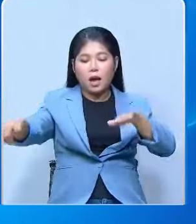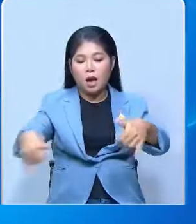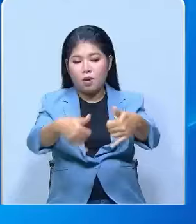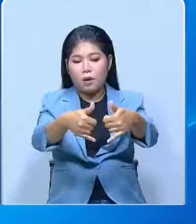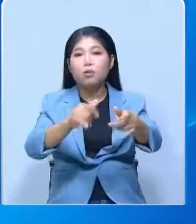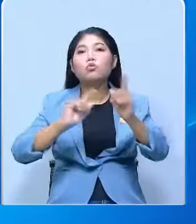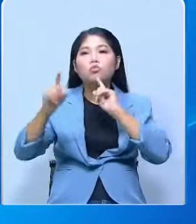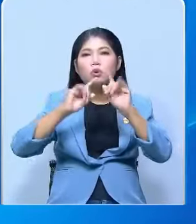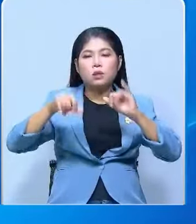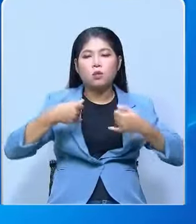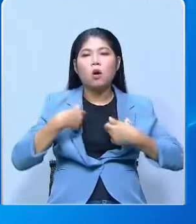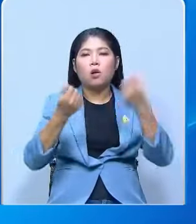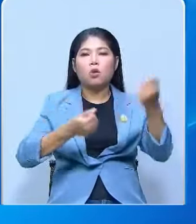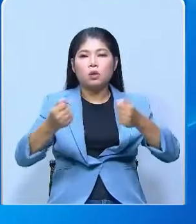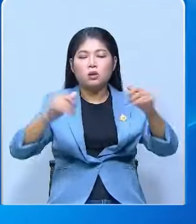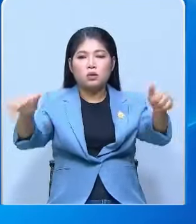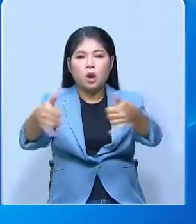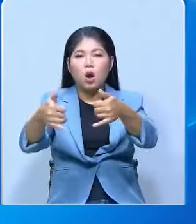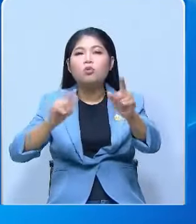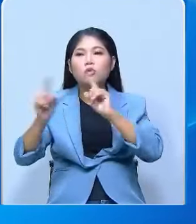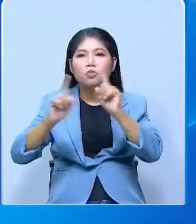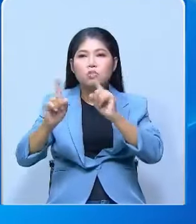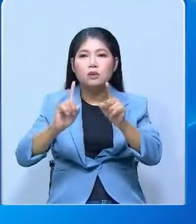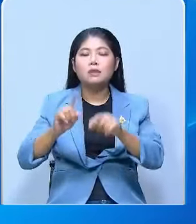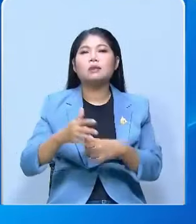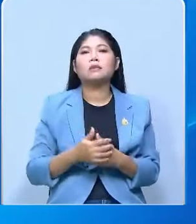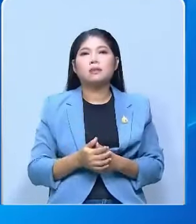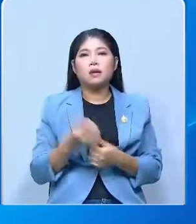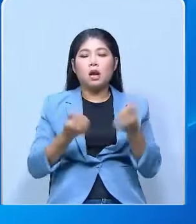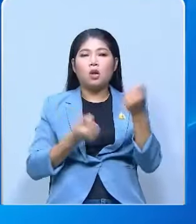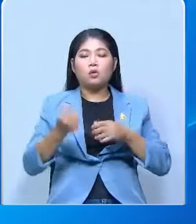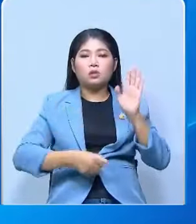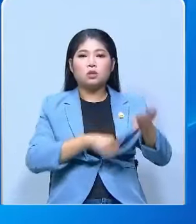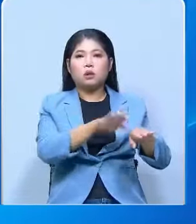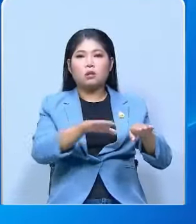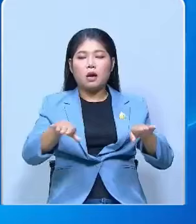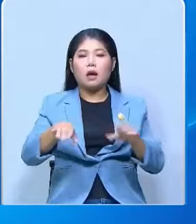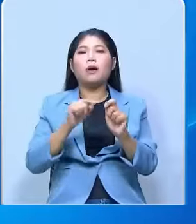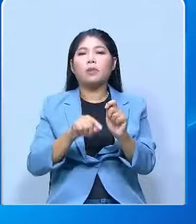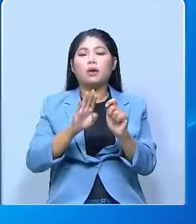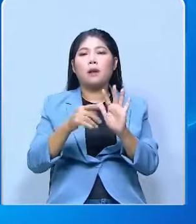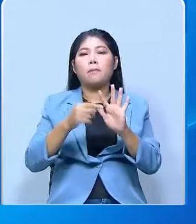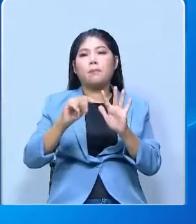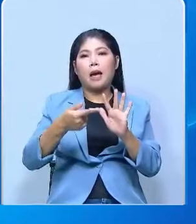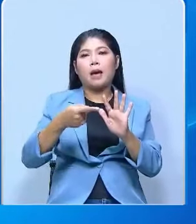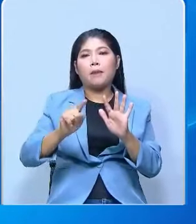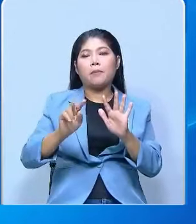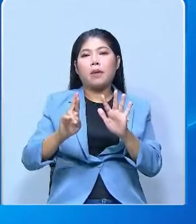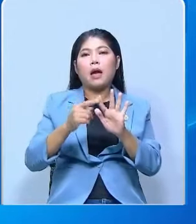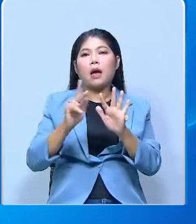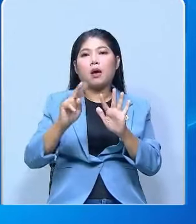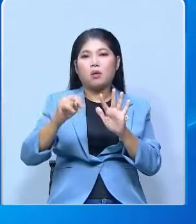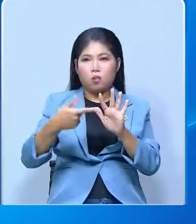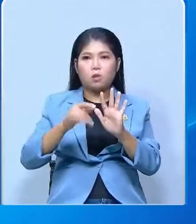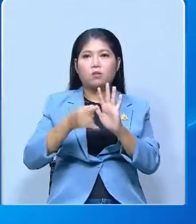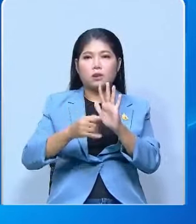ดนี้มันจะเป็นการไปเบี่ยงเบนความสนใจนะเหตุการณ์เกิดขึ้นที่จุดพักรถมอเตอร์เวย์ขาออกอำเภอบางปะกงจังหวัดฉะเชิงเทราวันที่13กันยายน